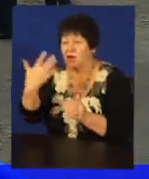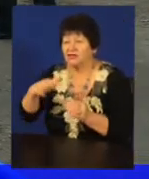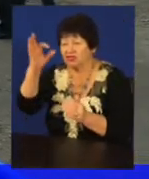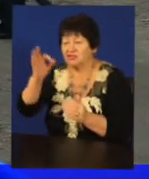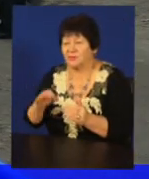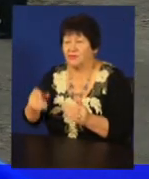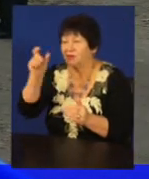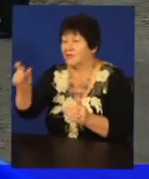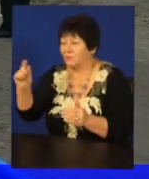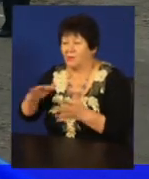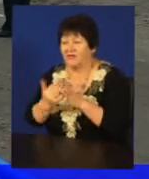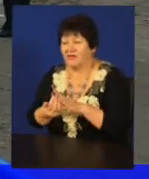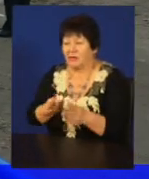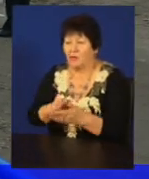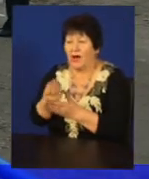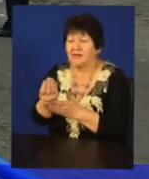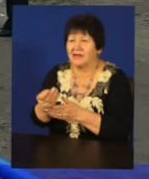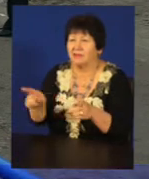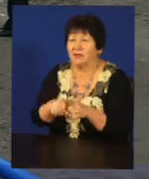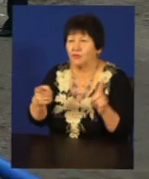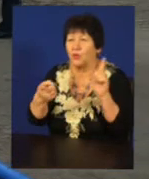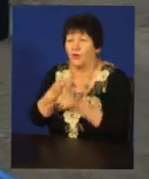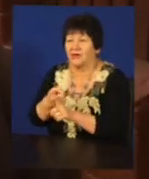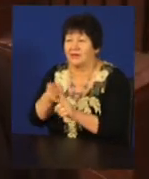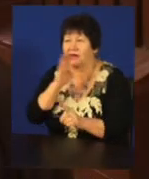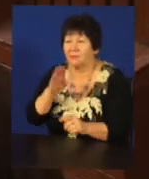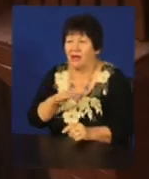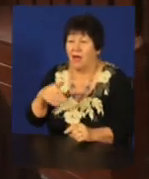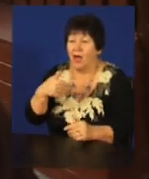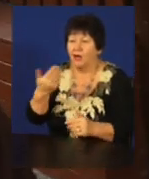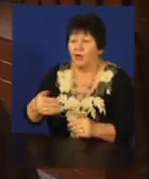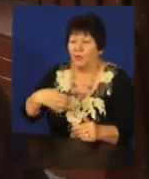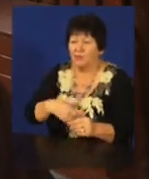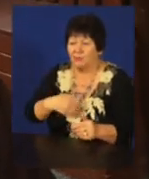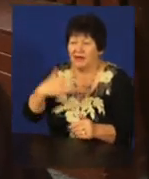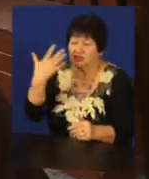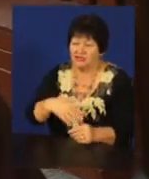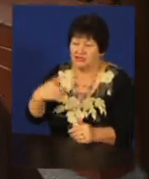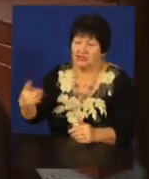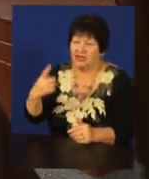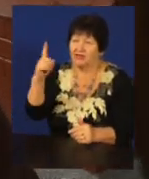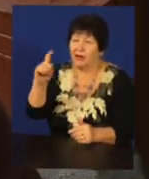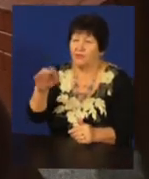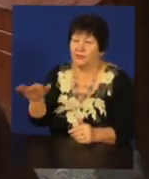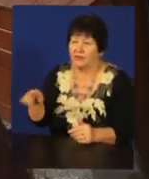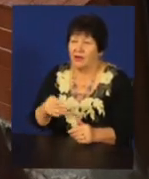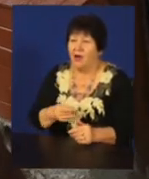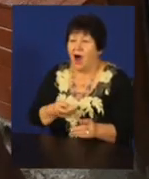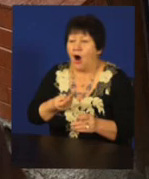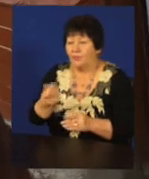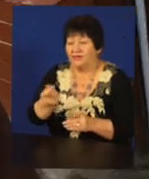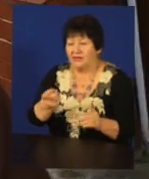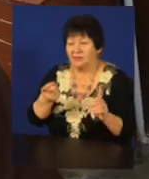50% din populația satului a achitat taxa pentru conectare. Domnul primar spunea că doar 50% din cetățenii au plătit pentru conectare,